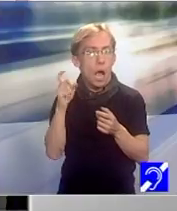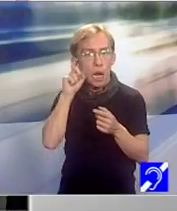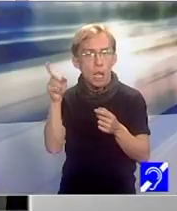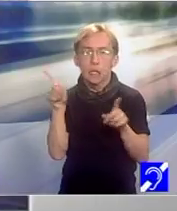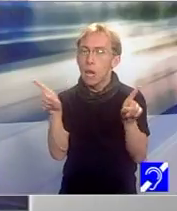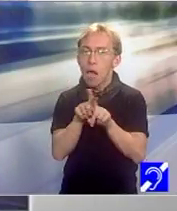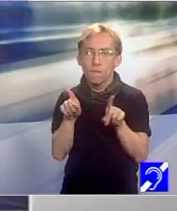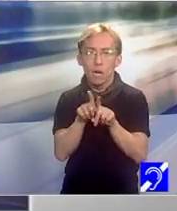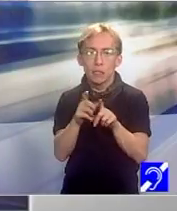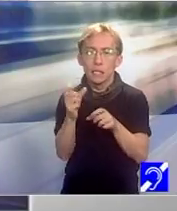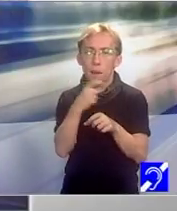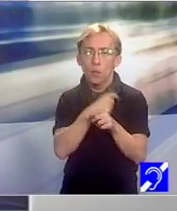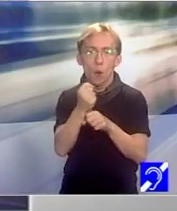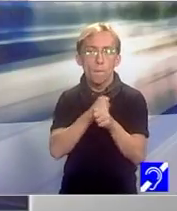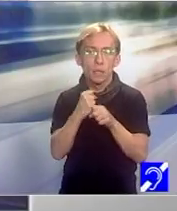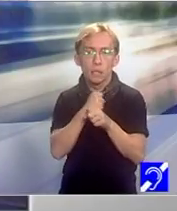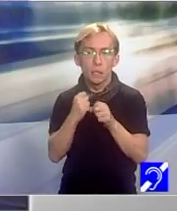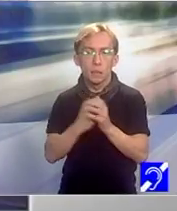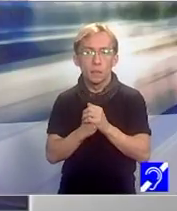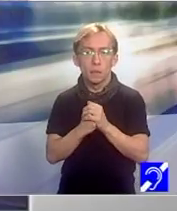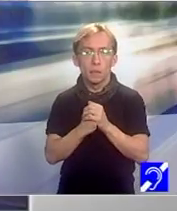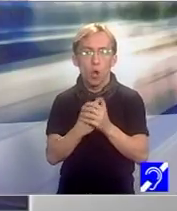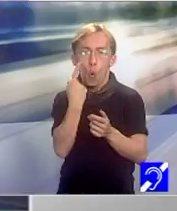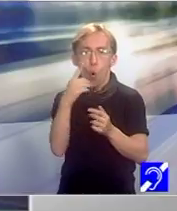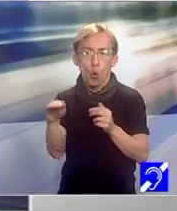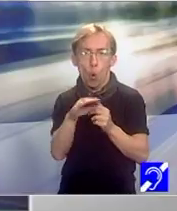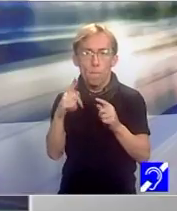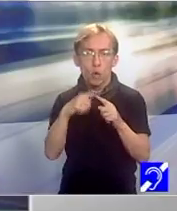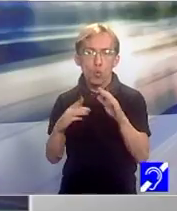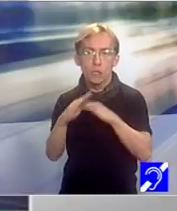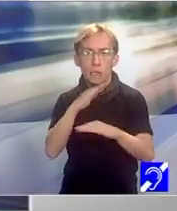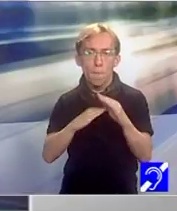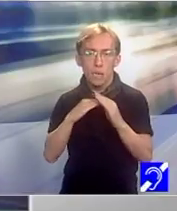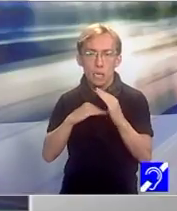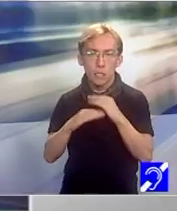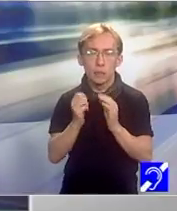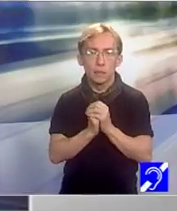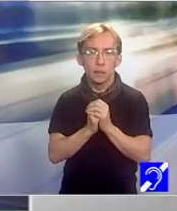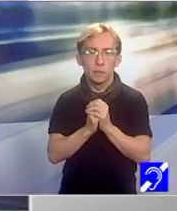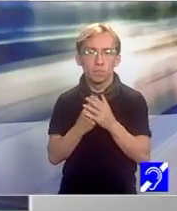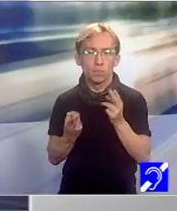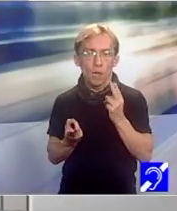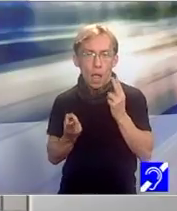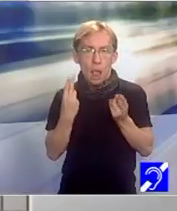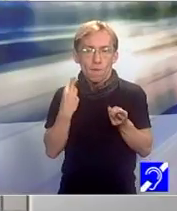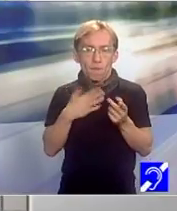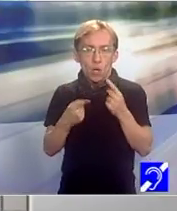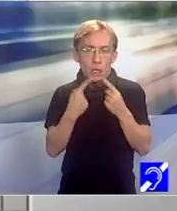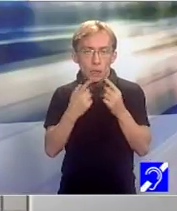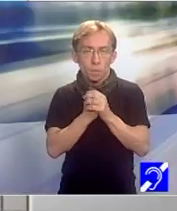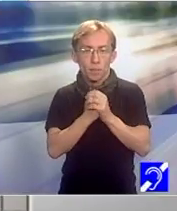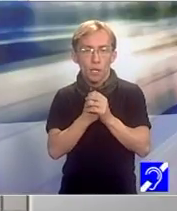s-ar putea face lucrul ăsta și în varianta unui copil cu dizabilități. Revenim imediat la discuție. Vreau să vă